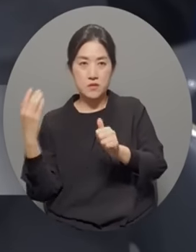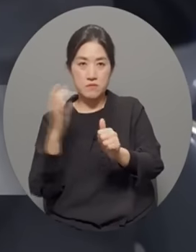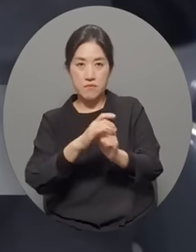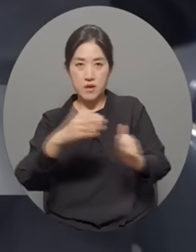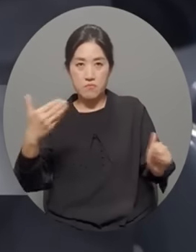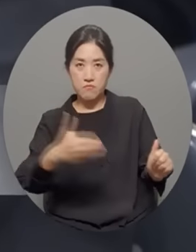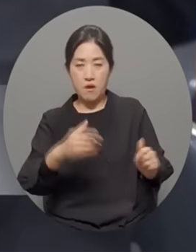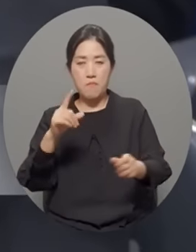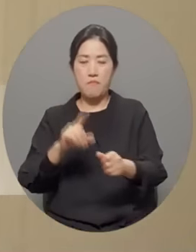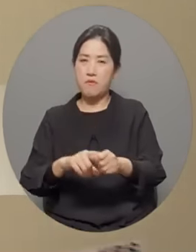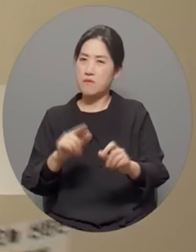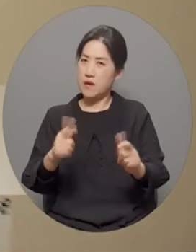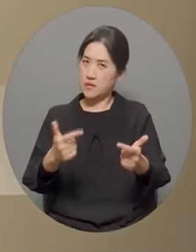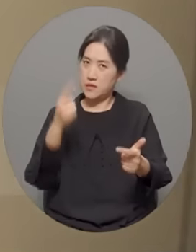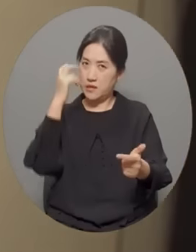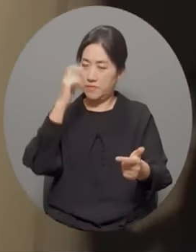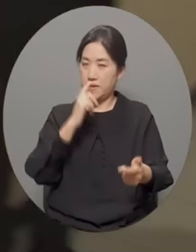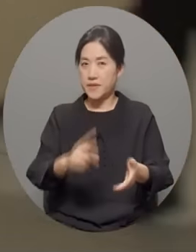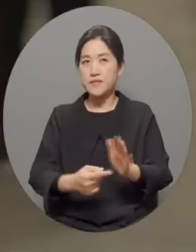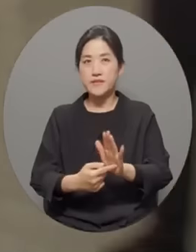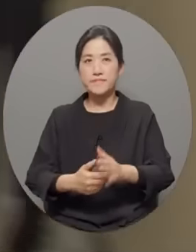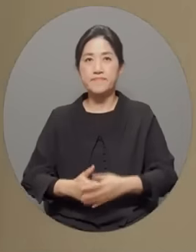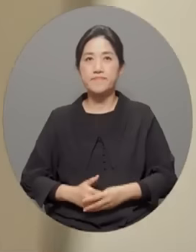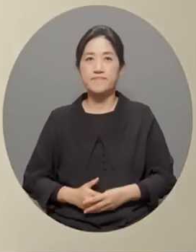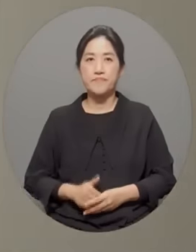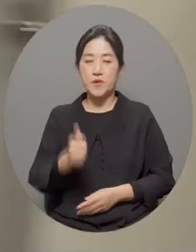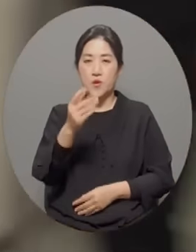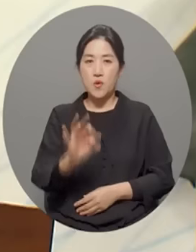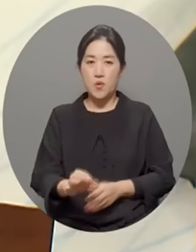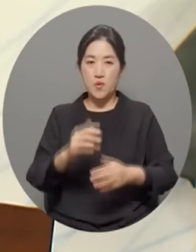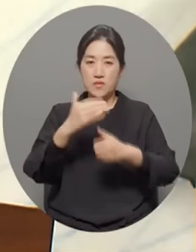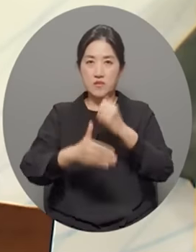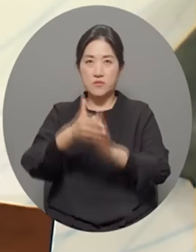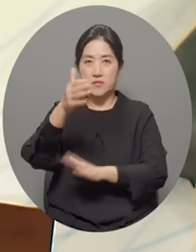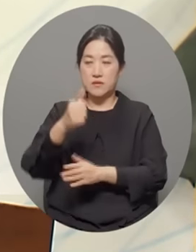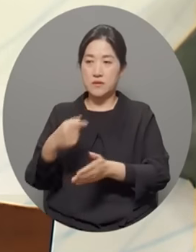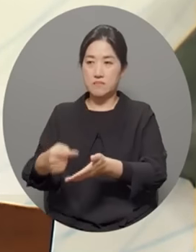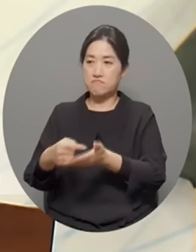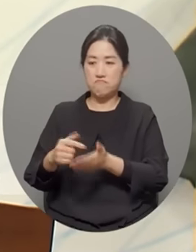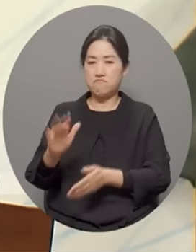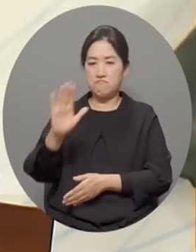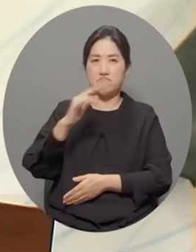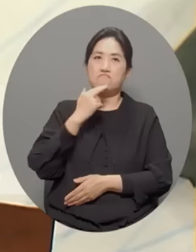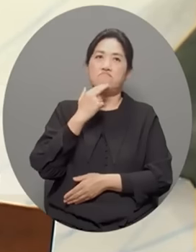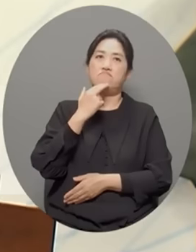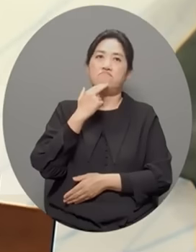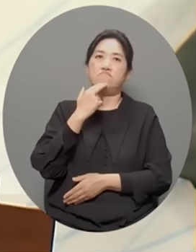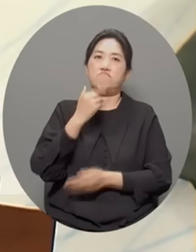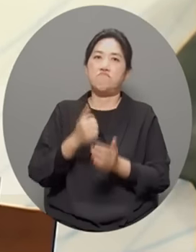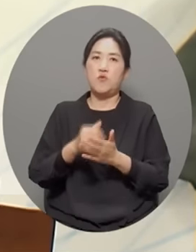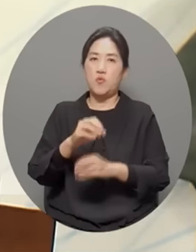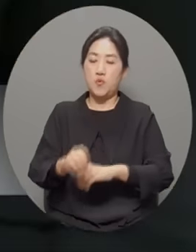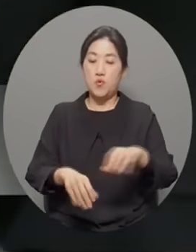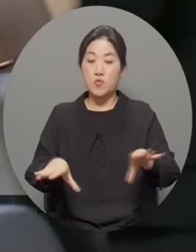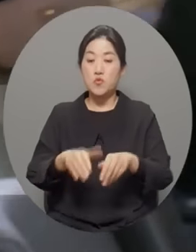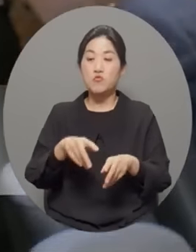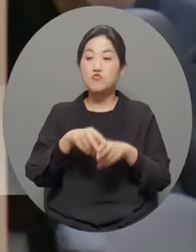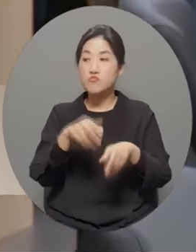자리는 아니었을 것이라고 설명했습니다 시장도 제한받은 걸 부인하면서 오려